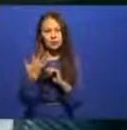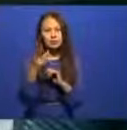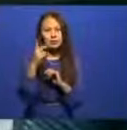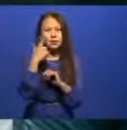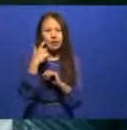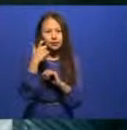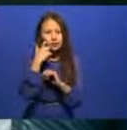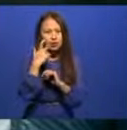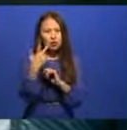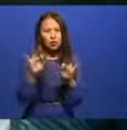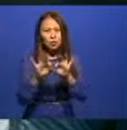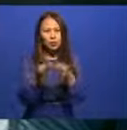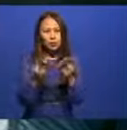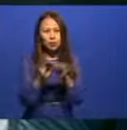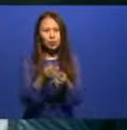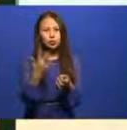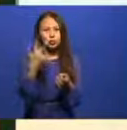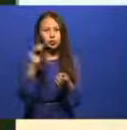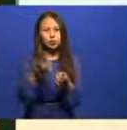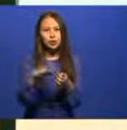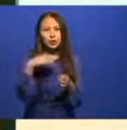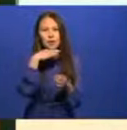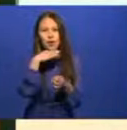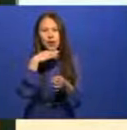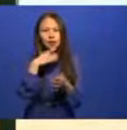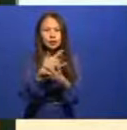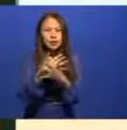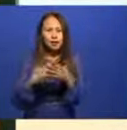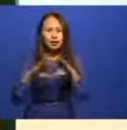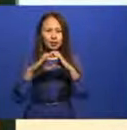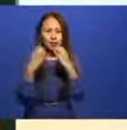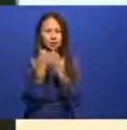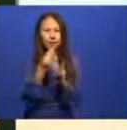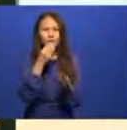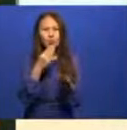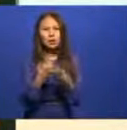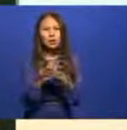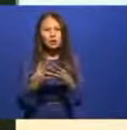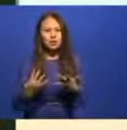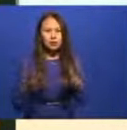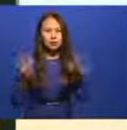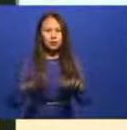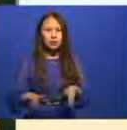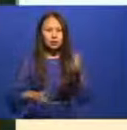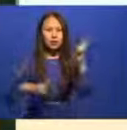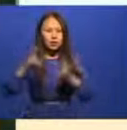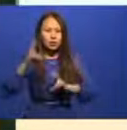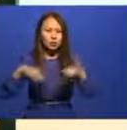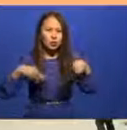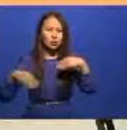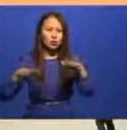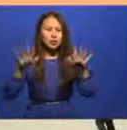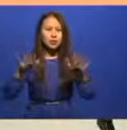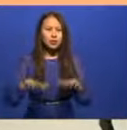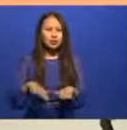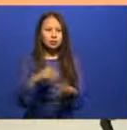3000 дана ет пен балық консервілер және басқа да азық-түлік. Қайырымдылық шарасына облыстағы ондаған мекеме кәсіпорын, сауда орталықтары мен